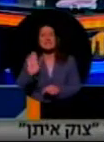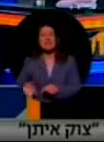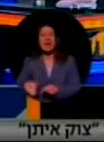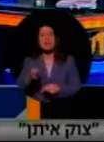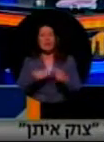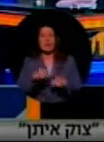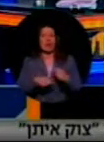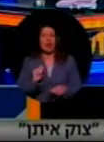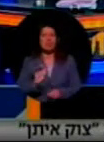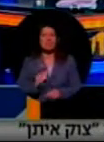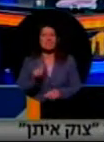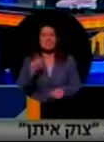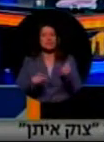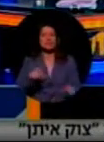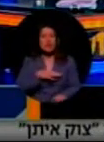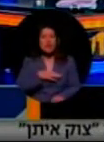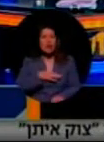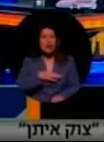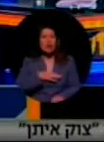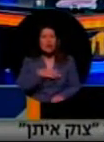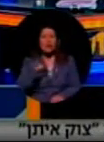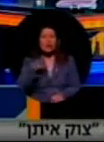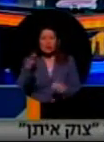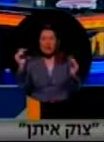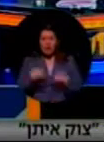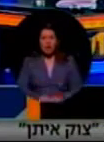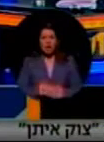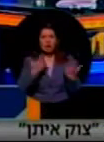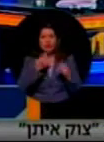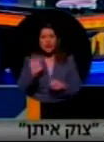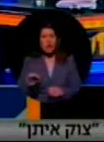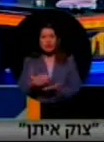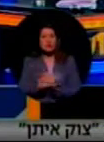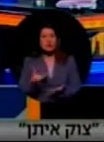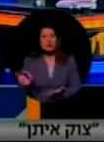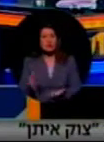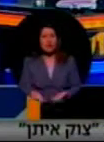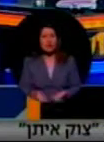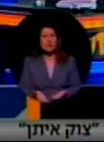ויש אנשים שנפגעו, אין להם מה לאכול, ירד להם הכנסות 80%, צריך לתת להם כסף. תראה, שנייה, שנייה.